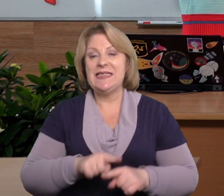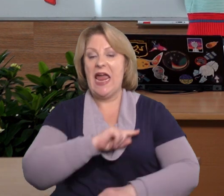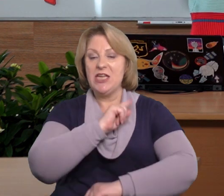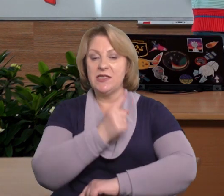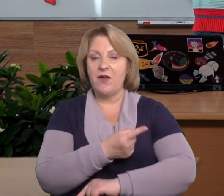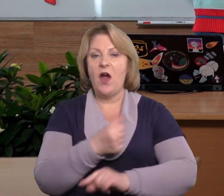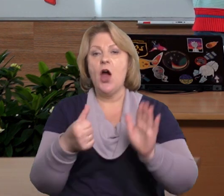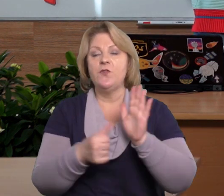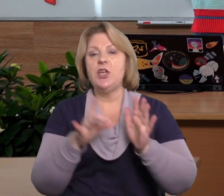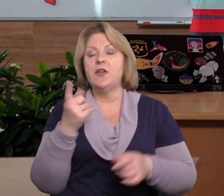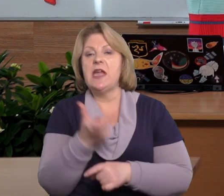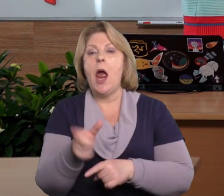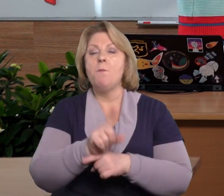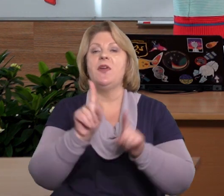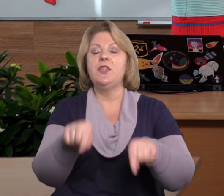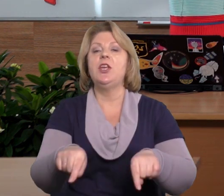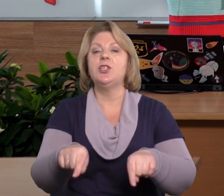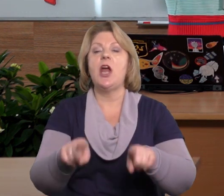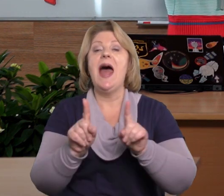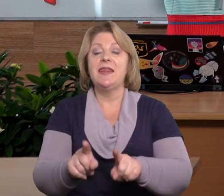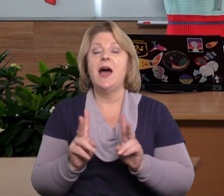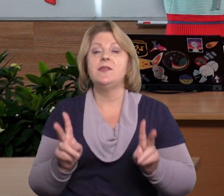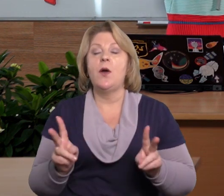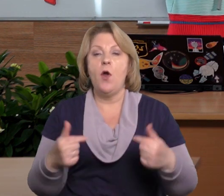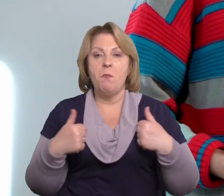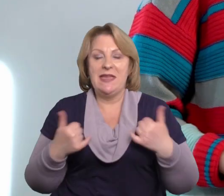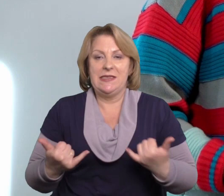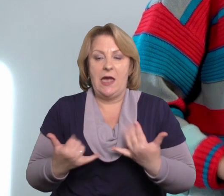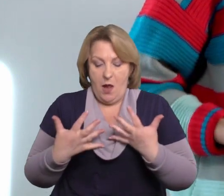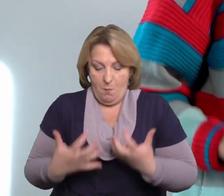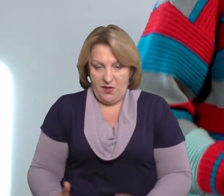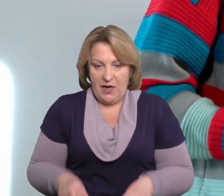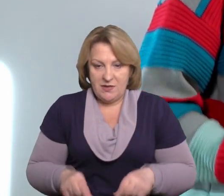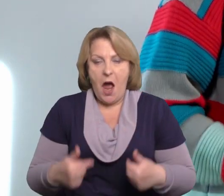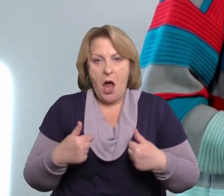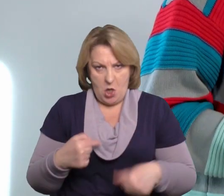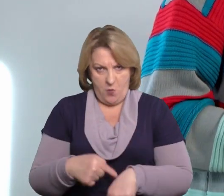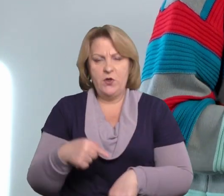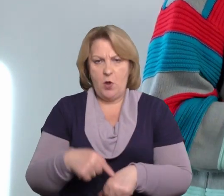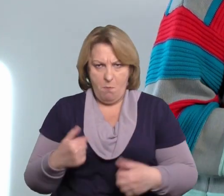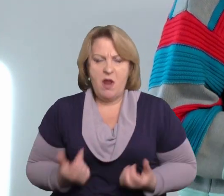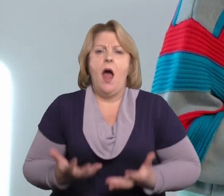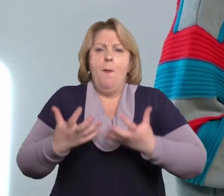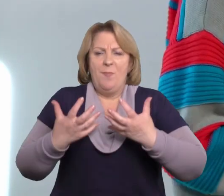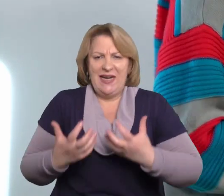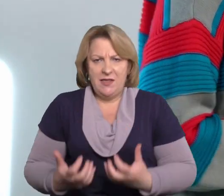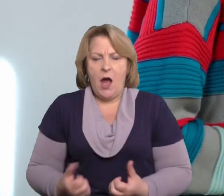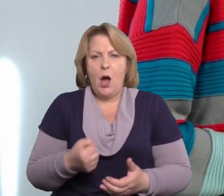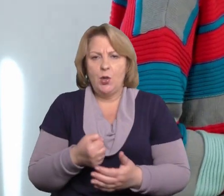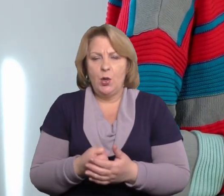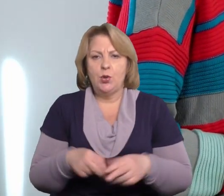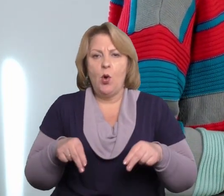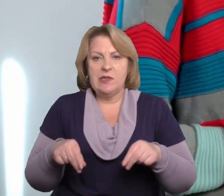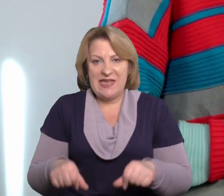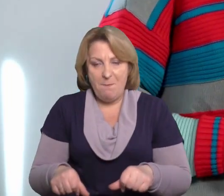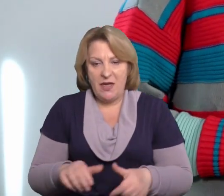в 6 разів більша, ніж та, з якою мене зараз притягує до землі. А я дуже добре відчуваю, як мене притягує до землі.